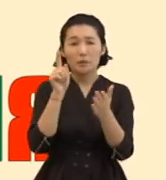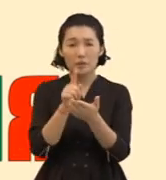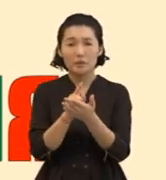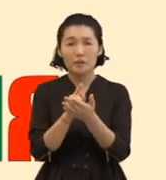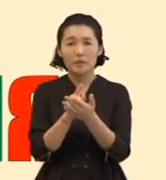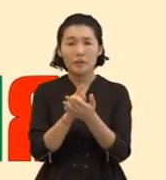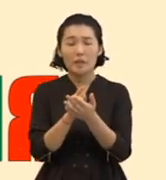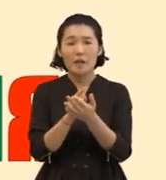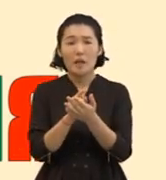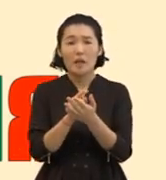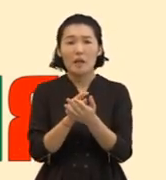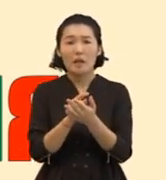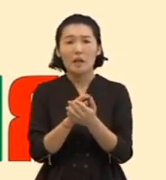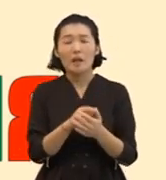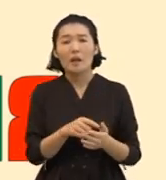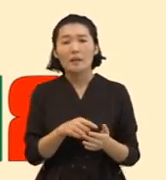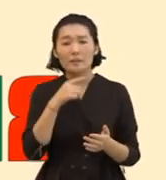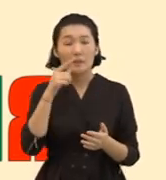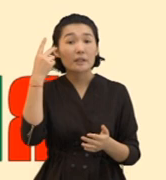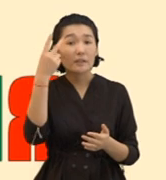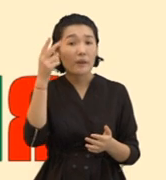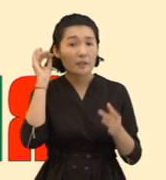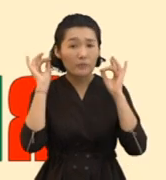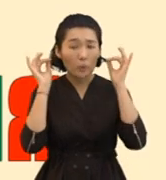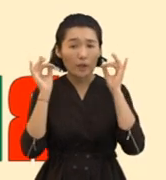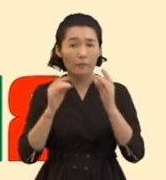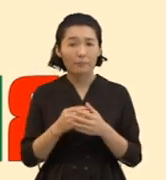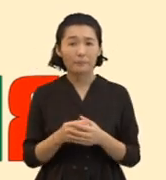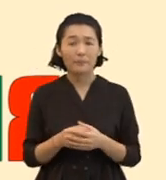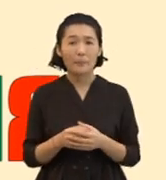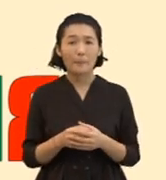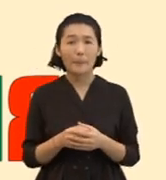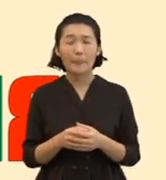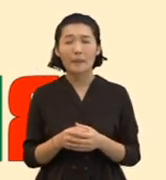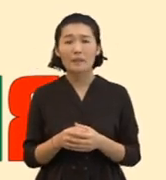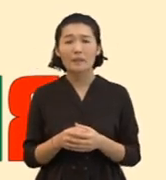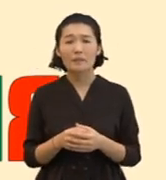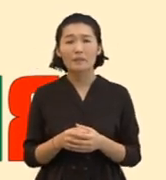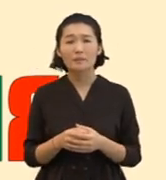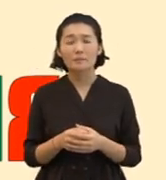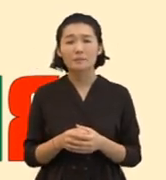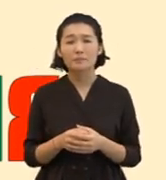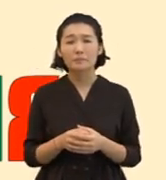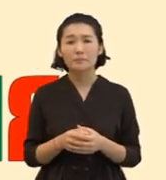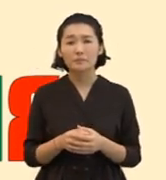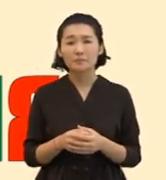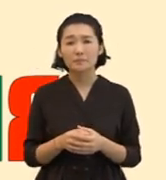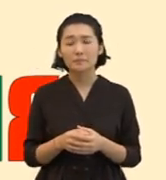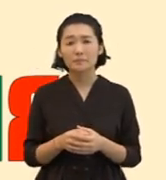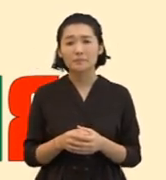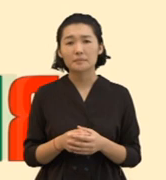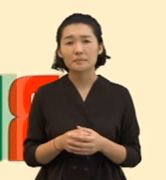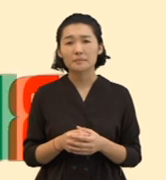но почти все согласны так привыкли смягчатся при виде нас что сразу начинают звучать